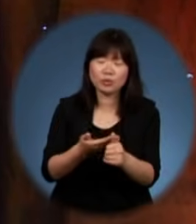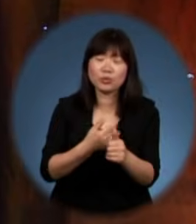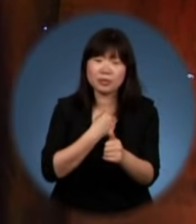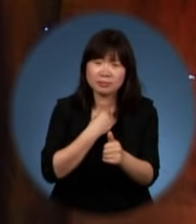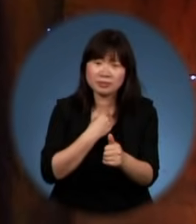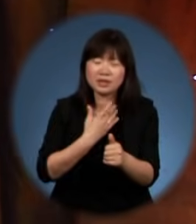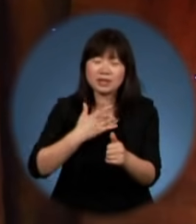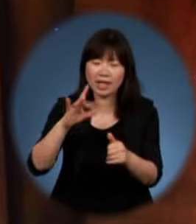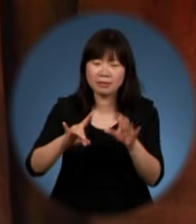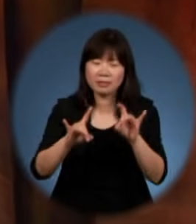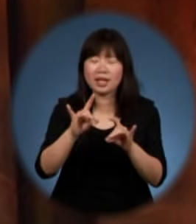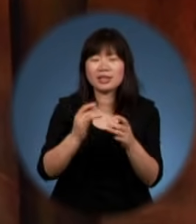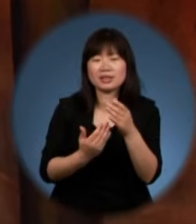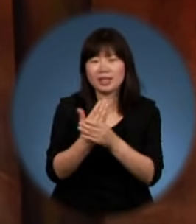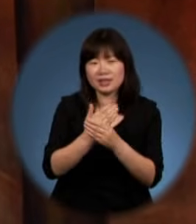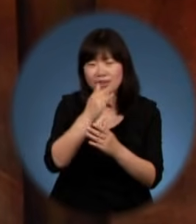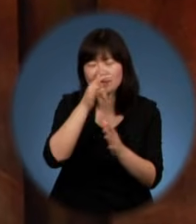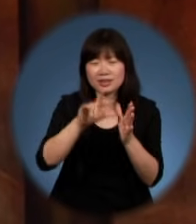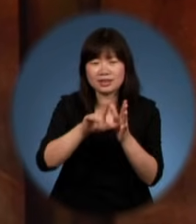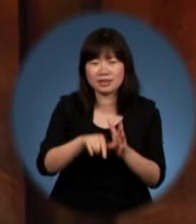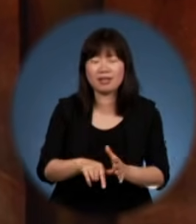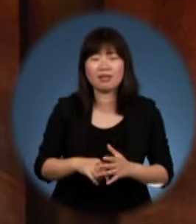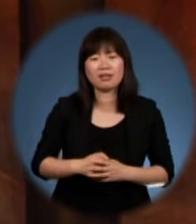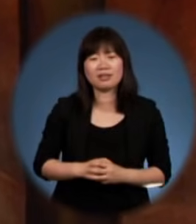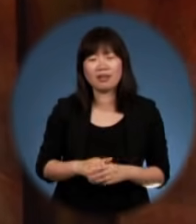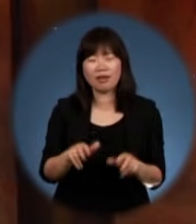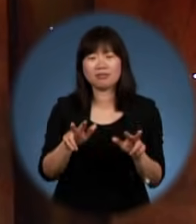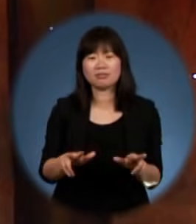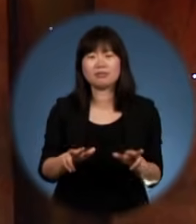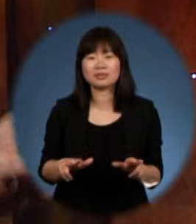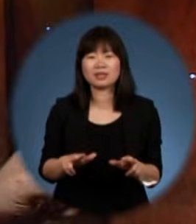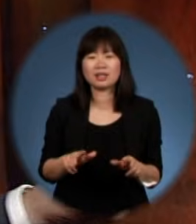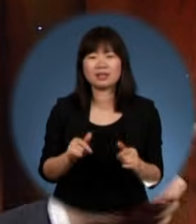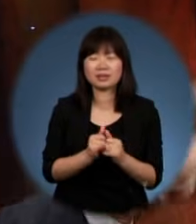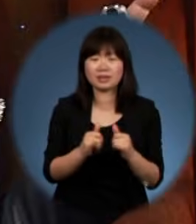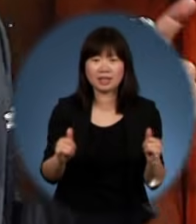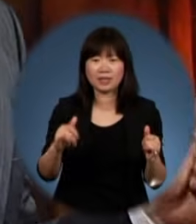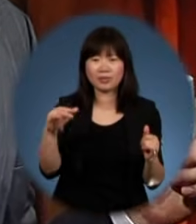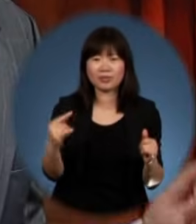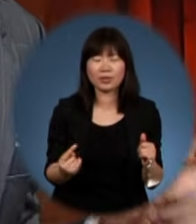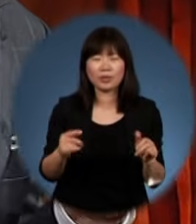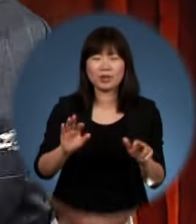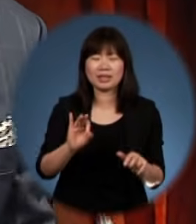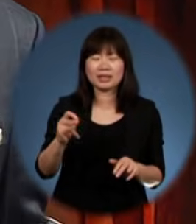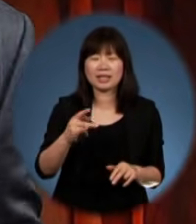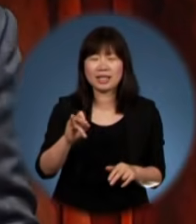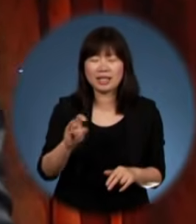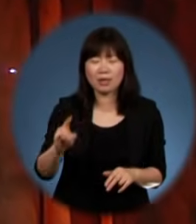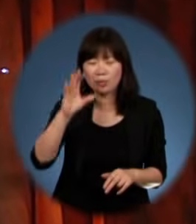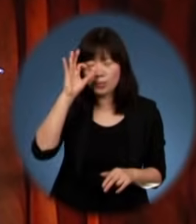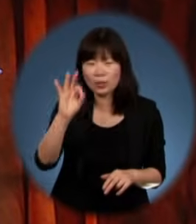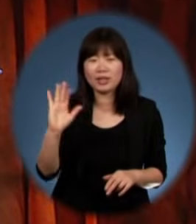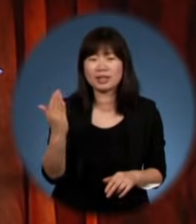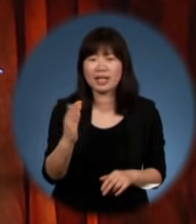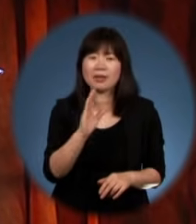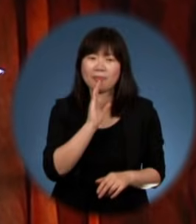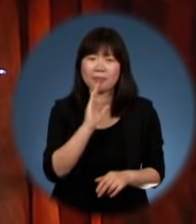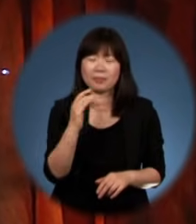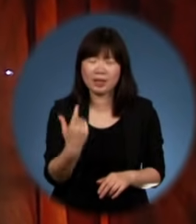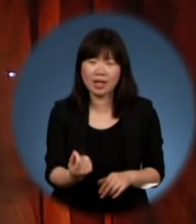싶은 갈망이 생길 때 이제 그 사람들도 이 배아를 보게 될 것이다